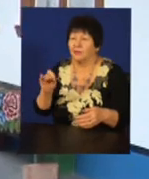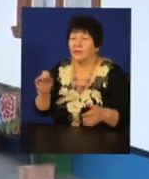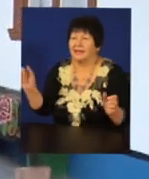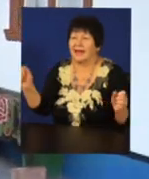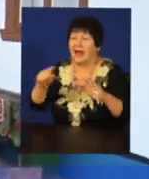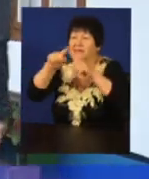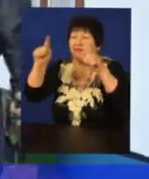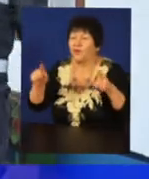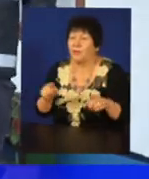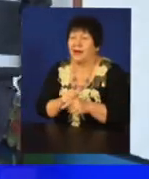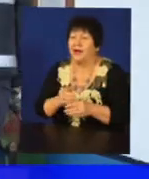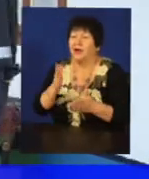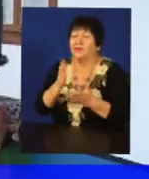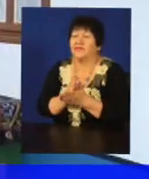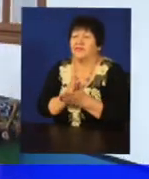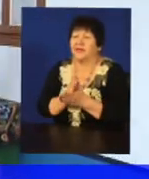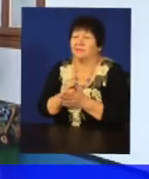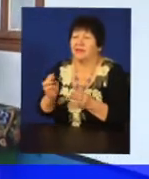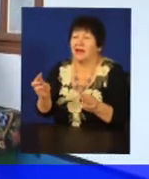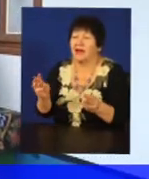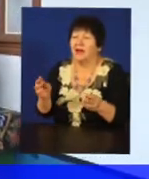de la secția situații excepționale Cimișlia.